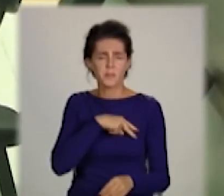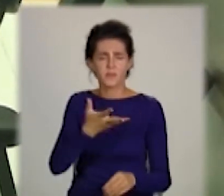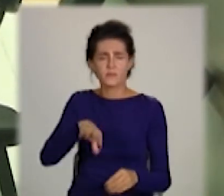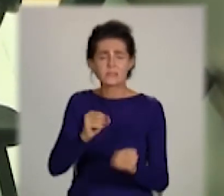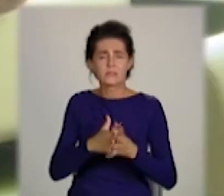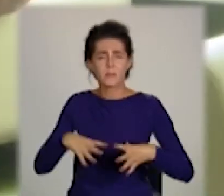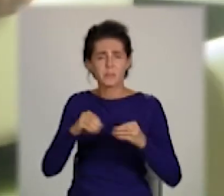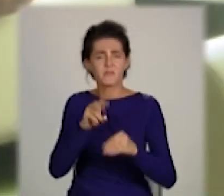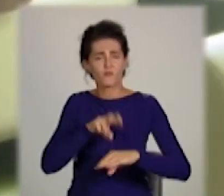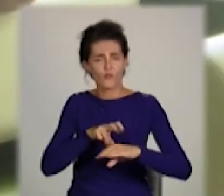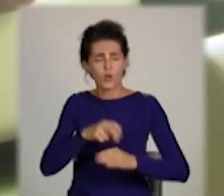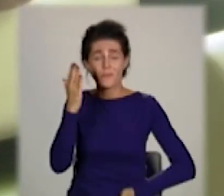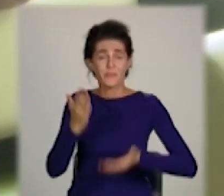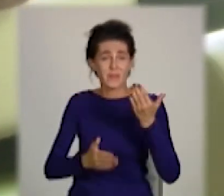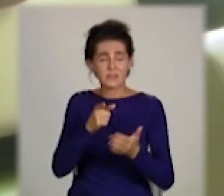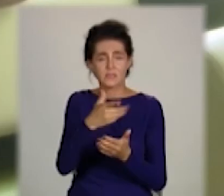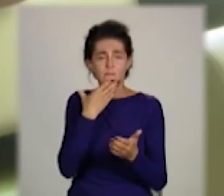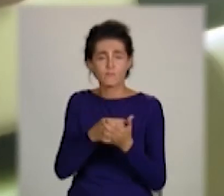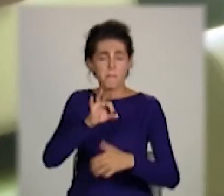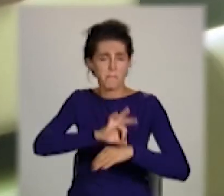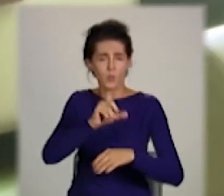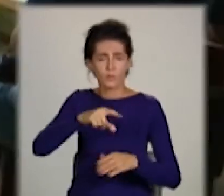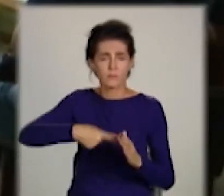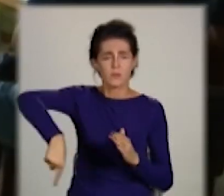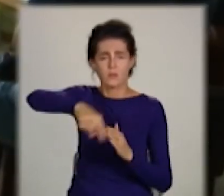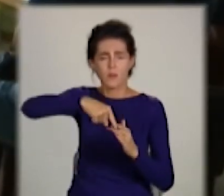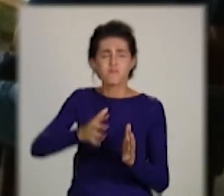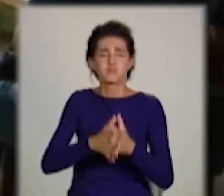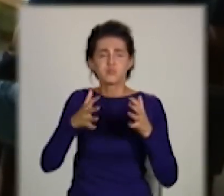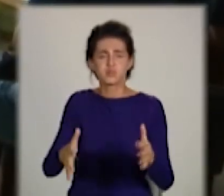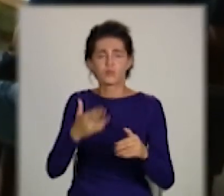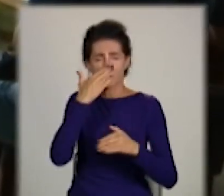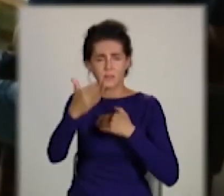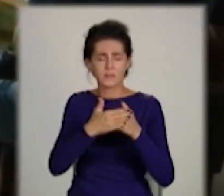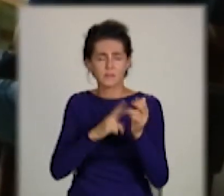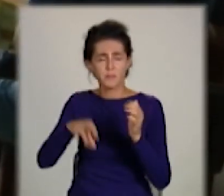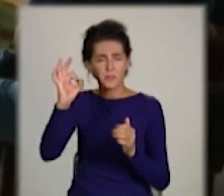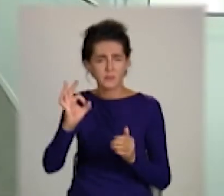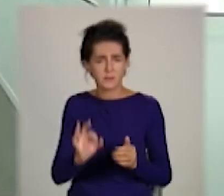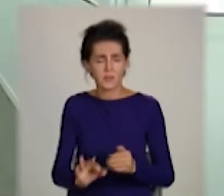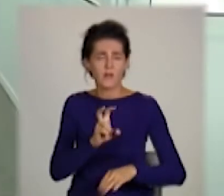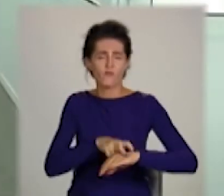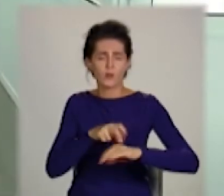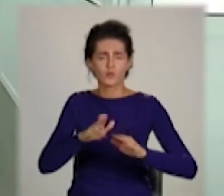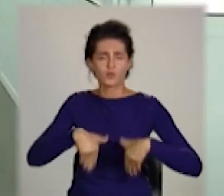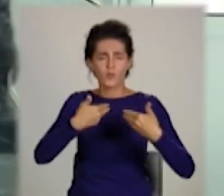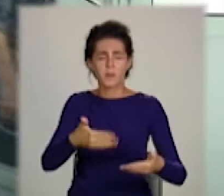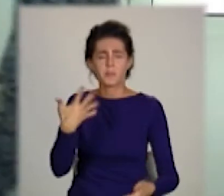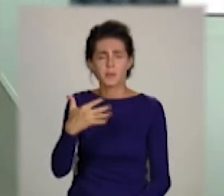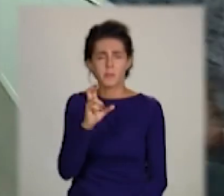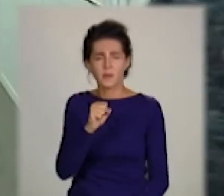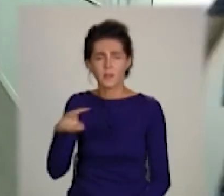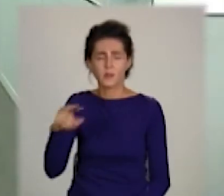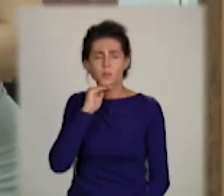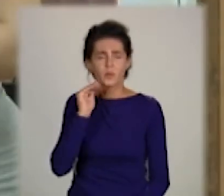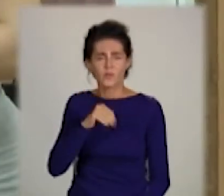сімейним лікарям. Якщо серед їхніх пацієнтів буде вакциновано більше 80%, медикам нарахують 50 балів